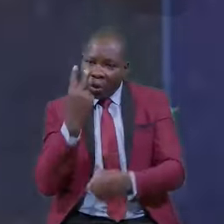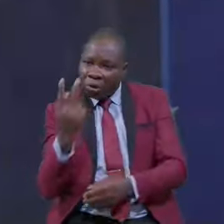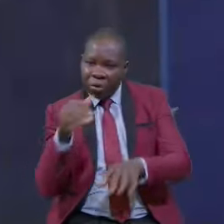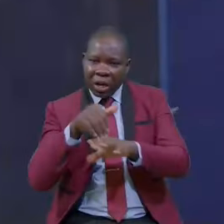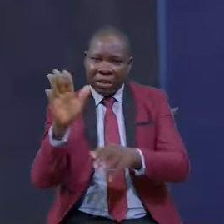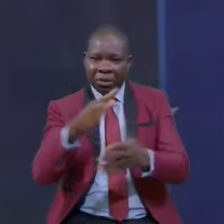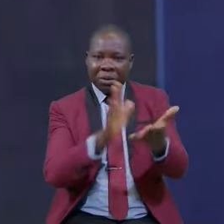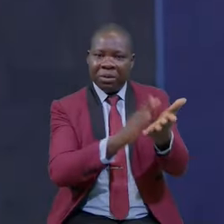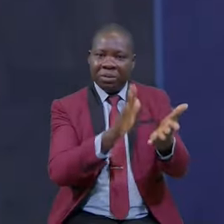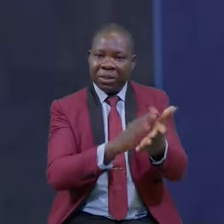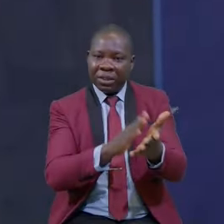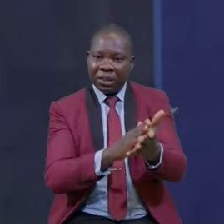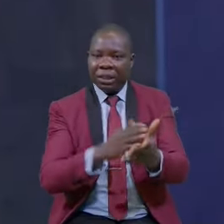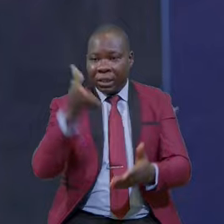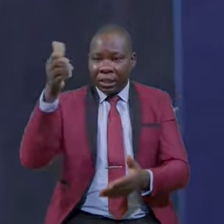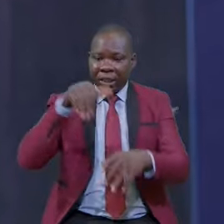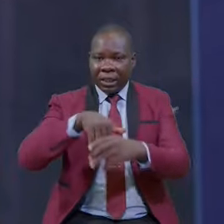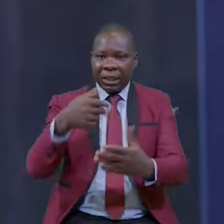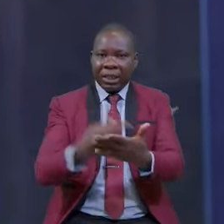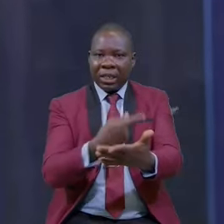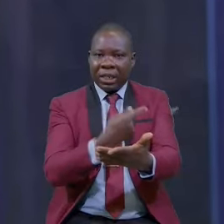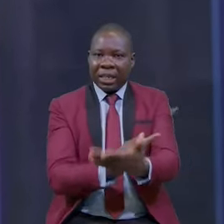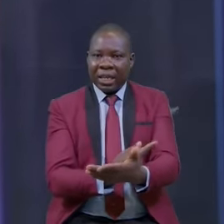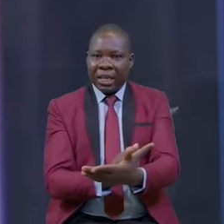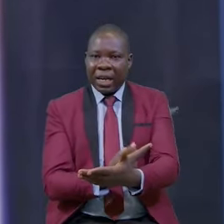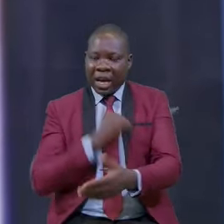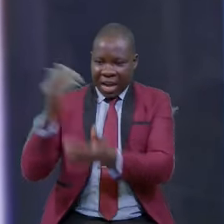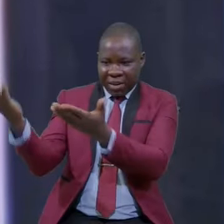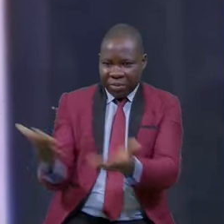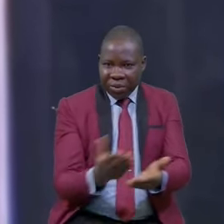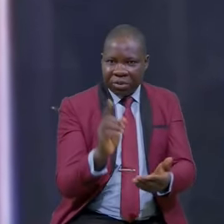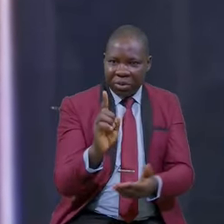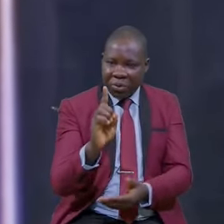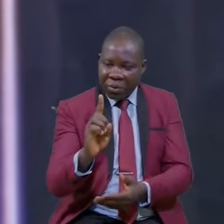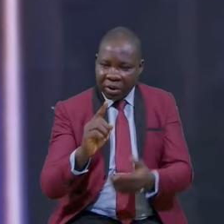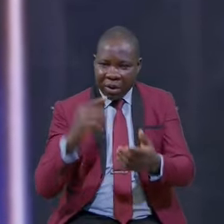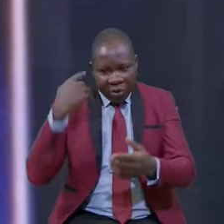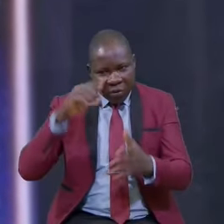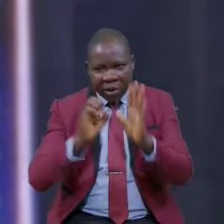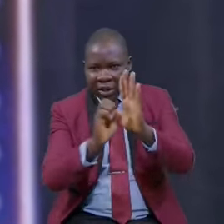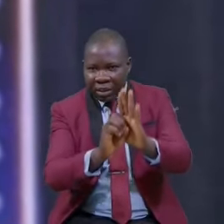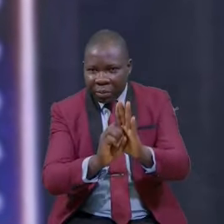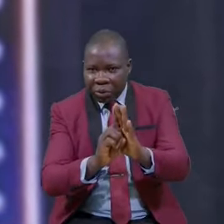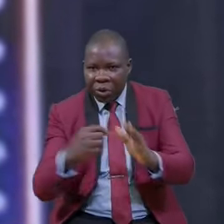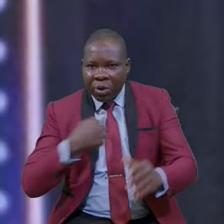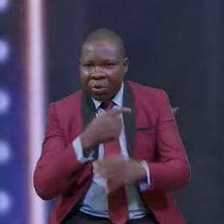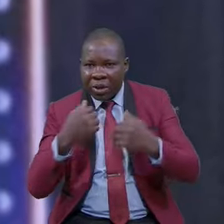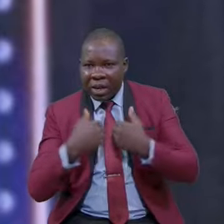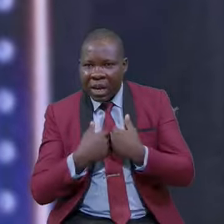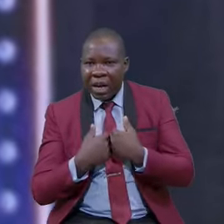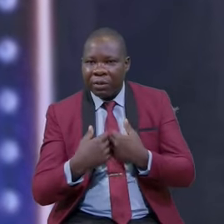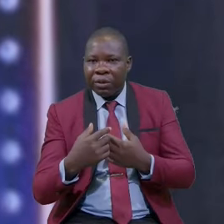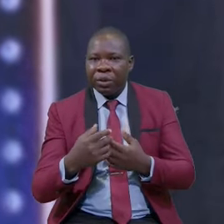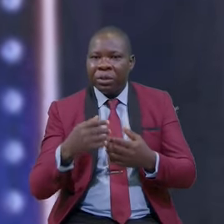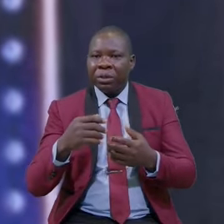votre, this votre currency argent. Here. Votre billet là. Is 200 nous in our mission. We 200. Have the big nous